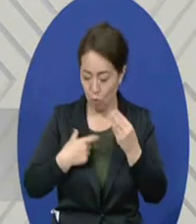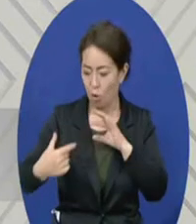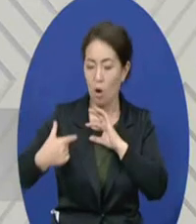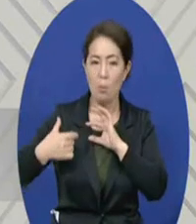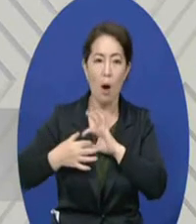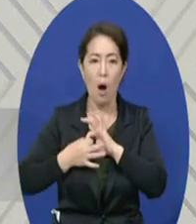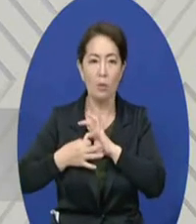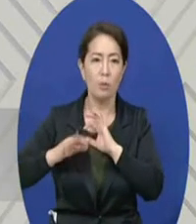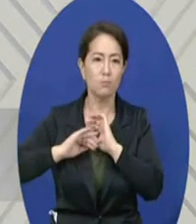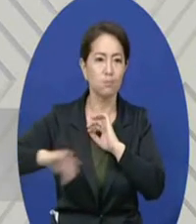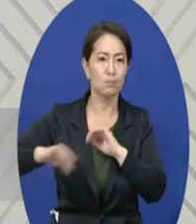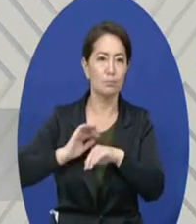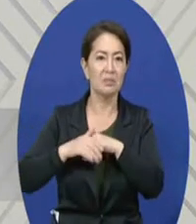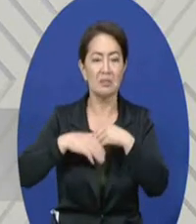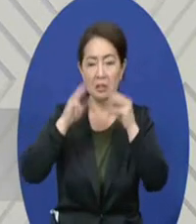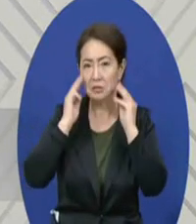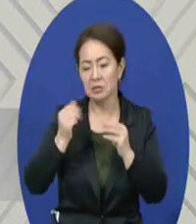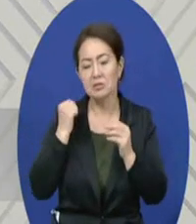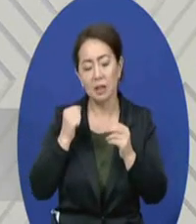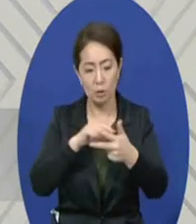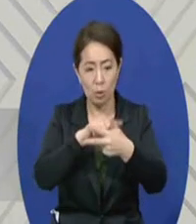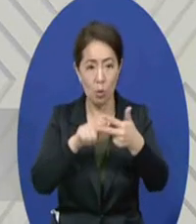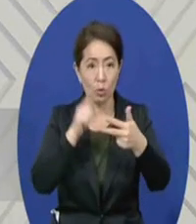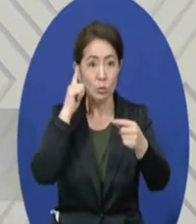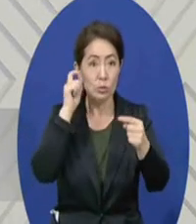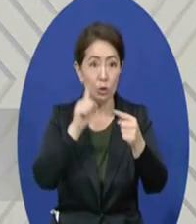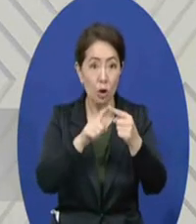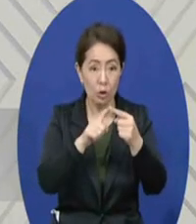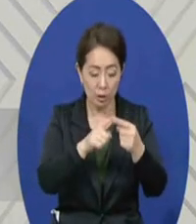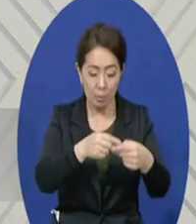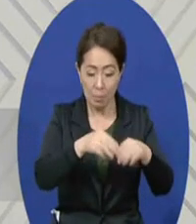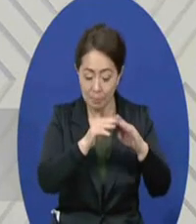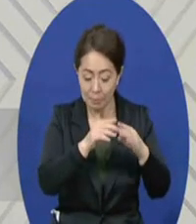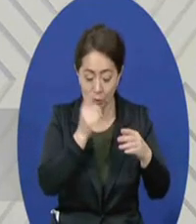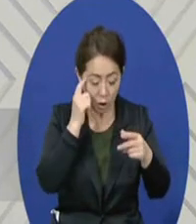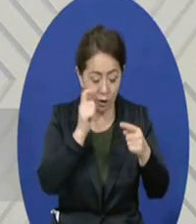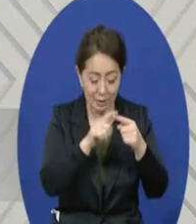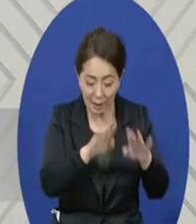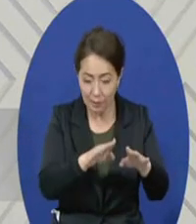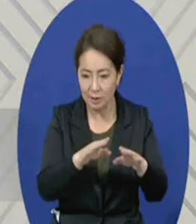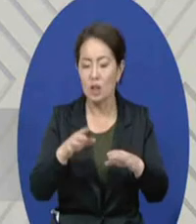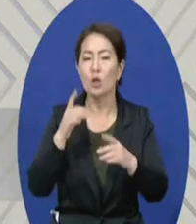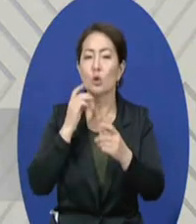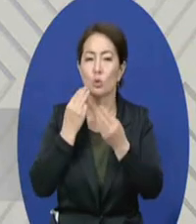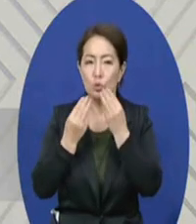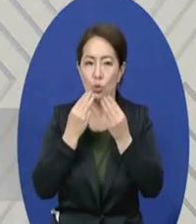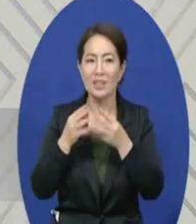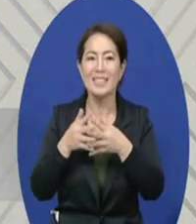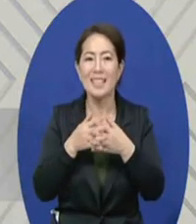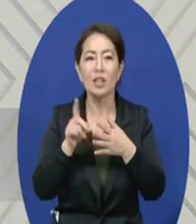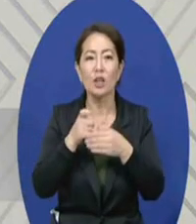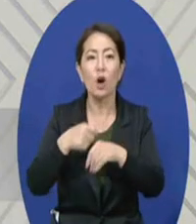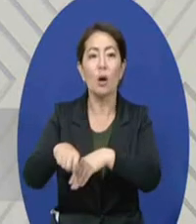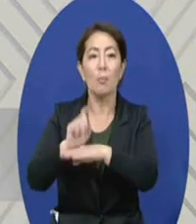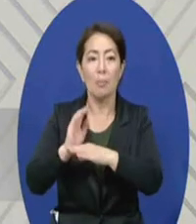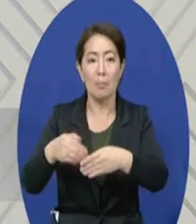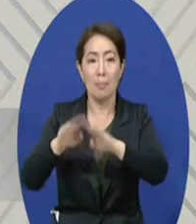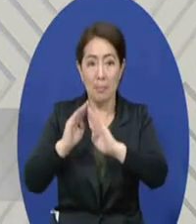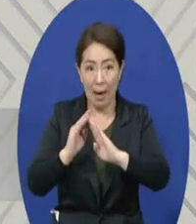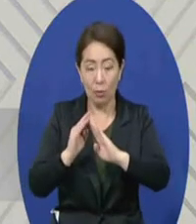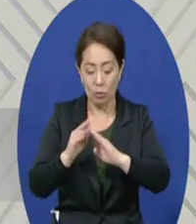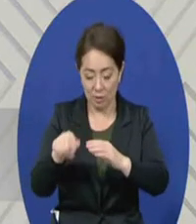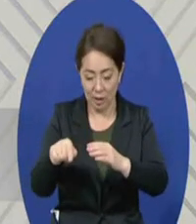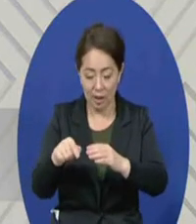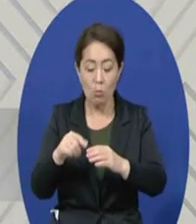ажиллагаа явуулдаг болох гэсэн зорилго агуулсан. Энэ хүрээнд л одоо шүүхийн хэрэг зөв шүүхийн сахилгын орны одоо нэр дэвшинд асуудал ярь бид нар ярьж байгаа. За